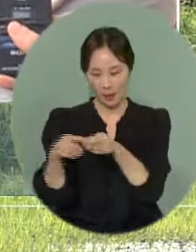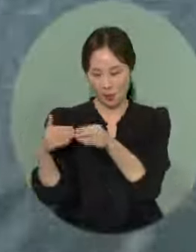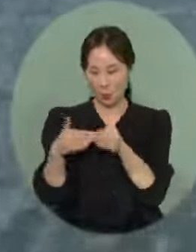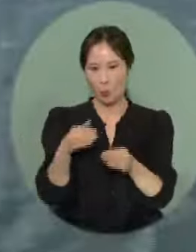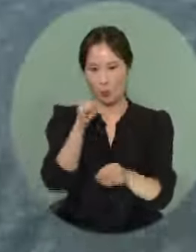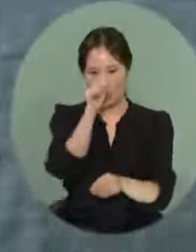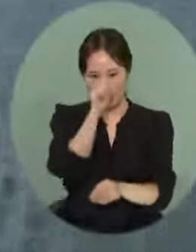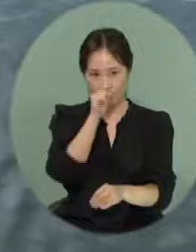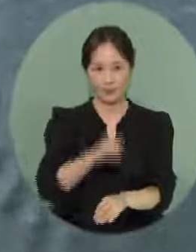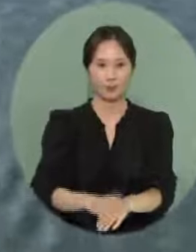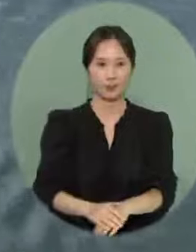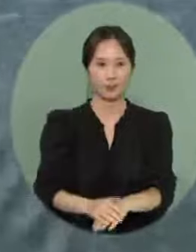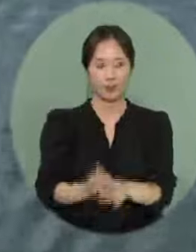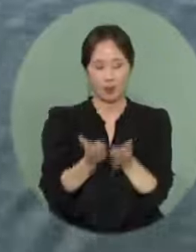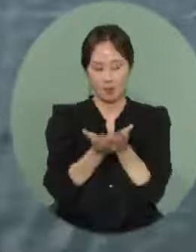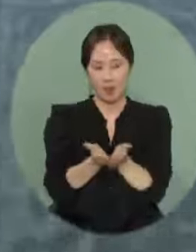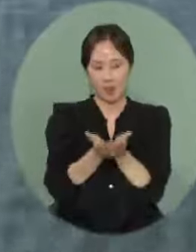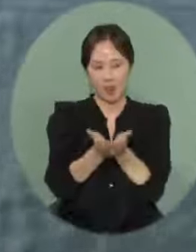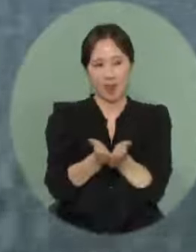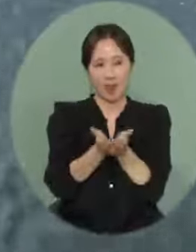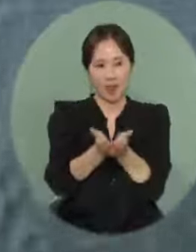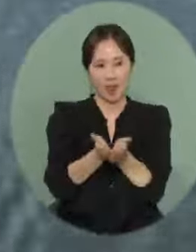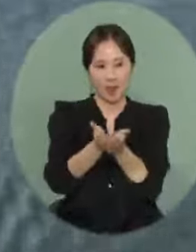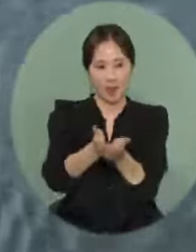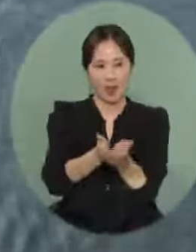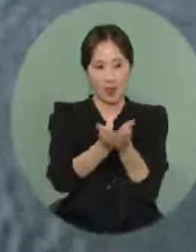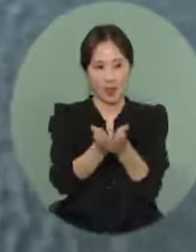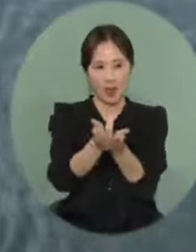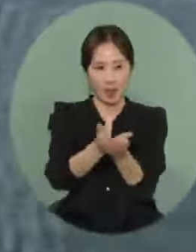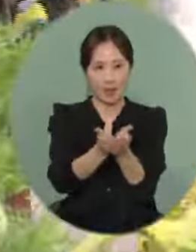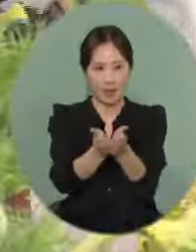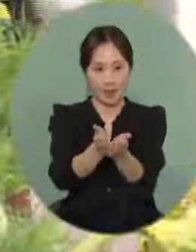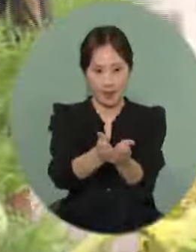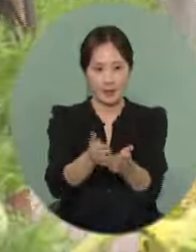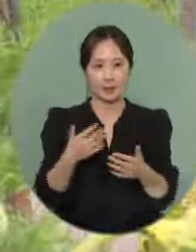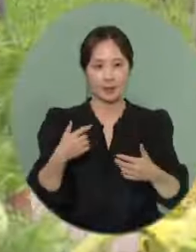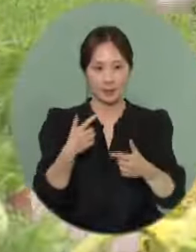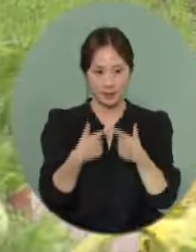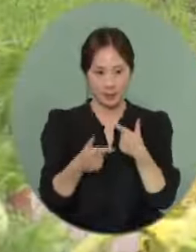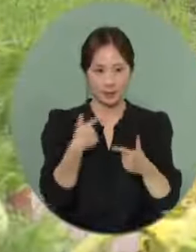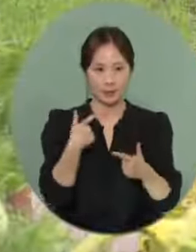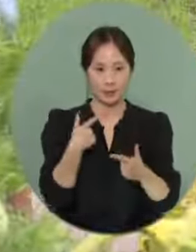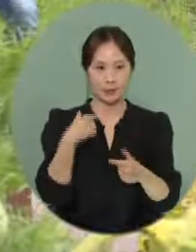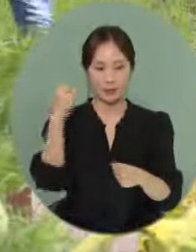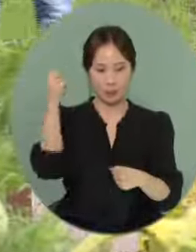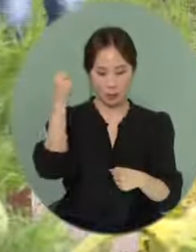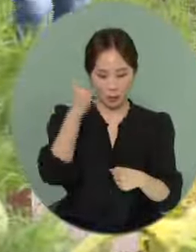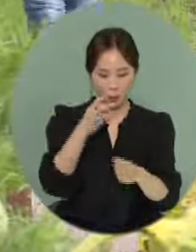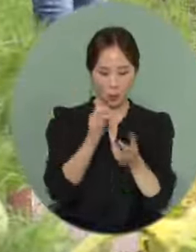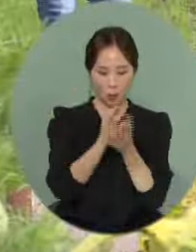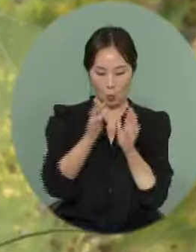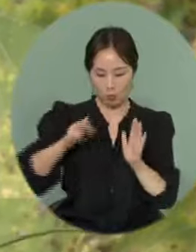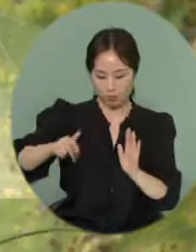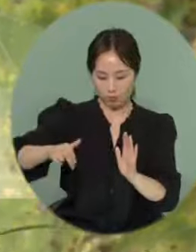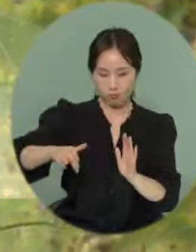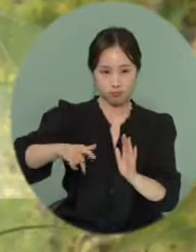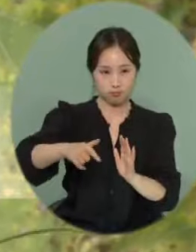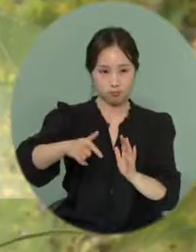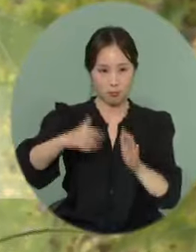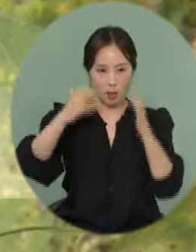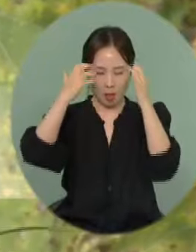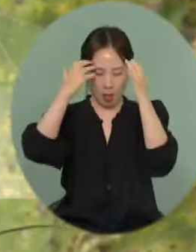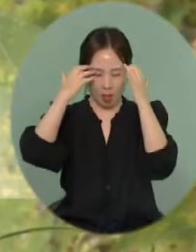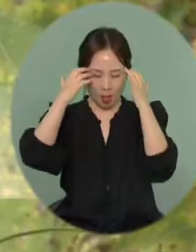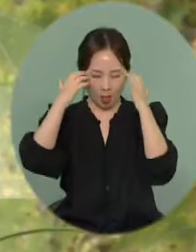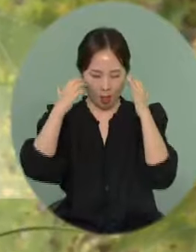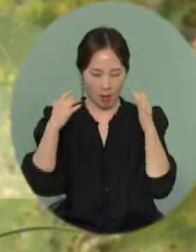같아요. 놀이배를 타고 강물을 유유히 거슬러 오르기도 하고 가족과 함께 꽃길을 걷다 보니 무더위에 기세에